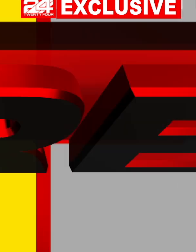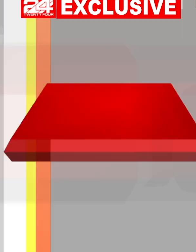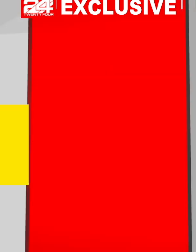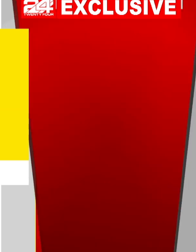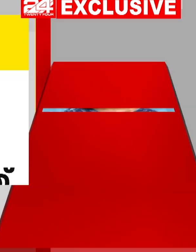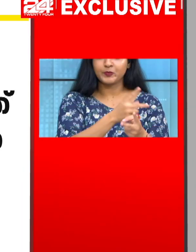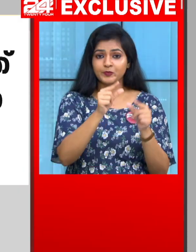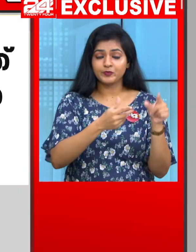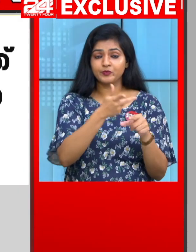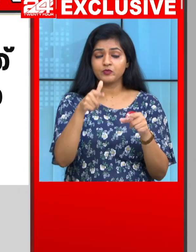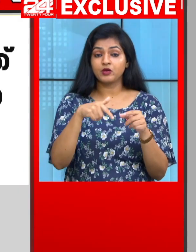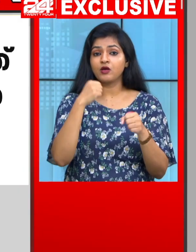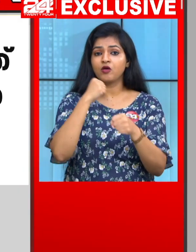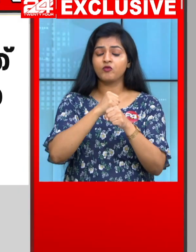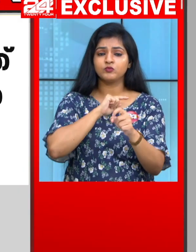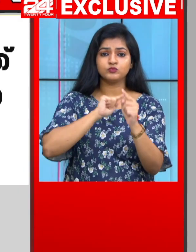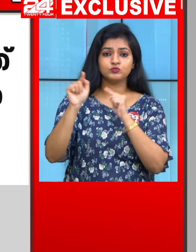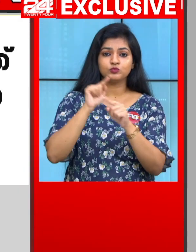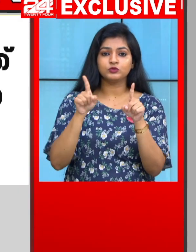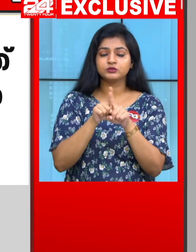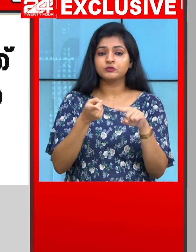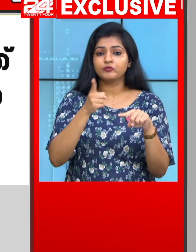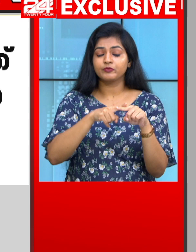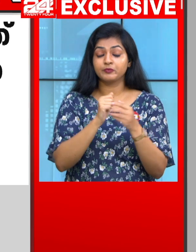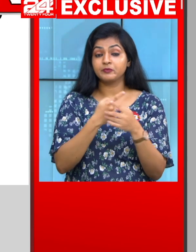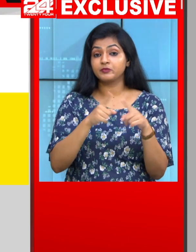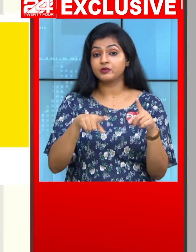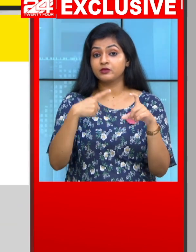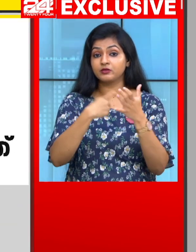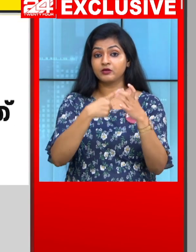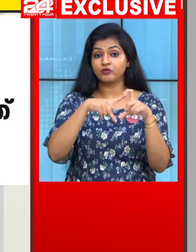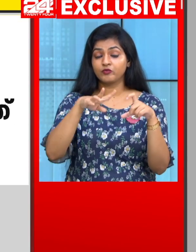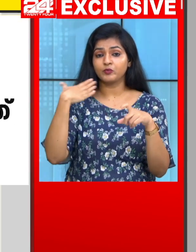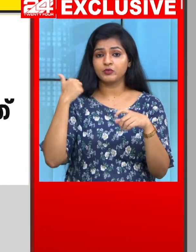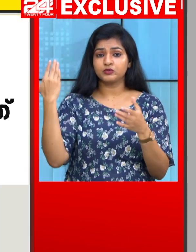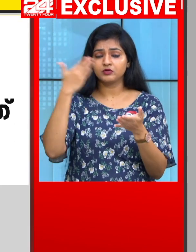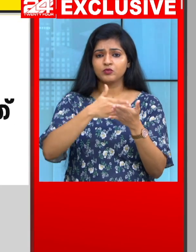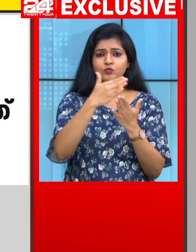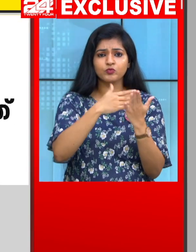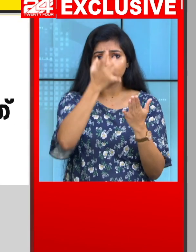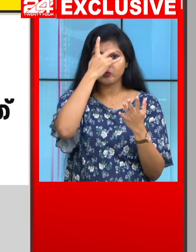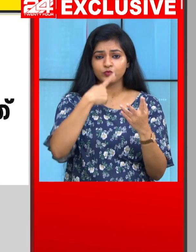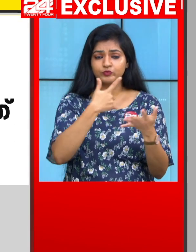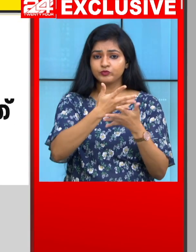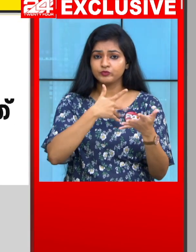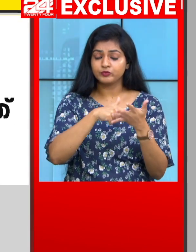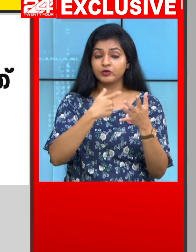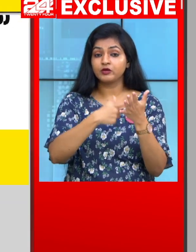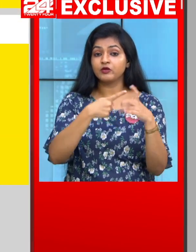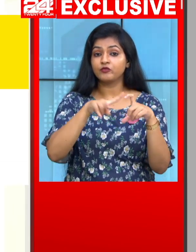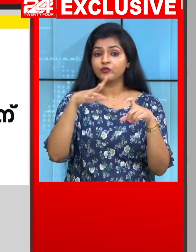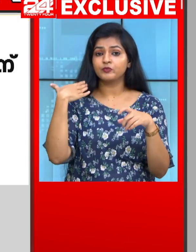ഒരു സ്ഥിതിവിശേഷം ഉണ്ടായിരുന്നു. പക്ഷേ വളരെ പെട്ടെന്ന് തന്നെ റവന്യൂ മന്ത്രി പിറ്റേ ദിവസം വിഷയത്തിൽ ഇടപെട്ടു. ഞങ്ങൾ ഈ വിഷയം റവന്യൂ മന്ത്രിയുടെ